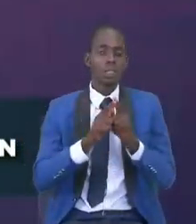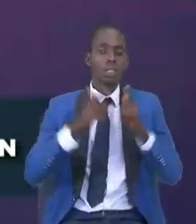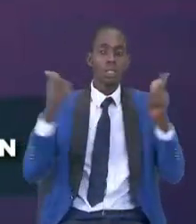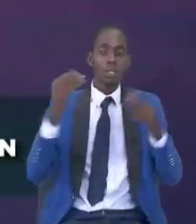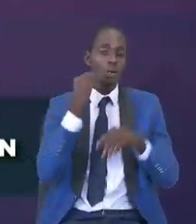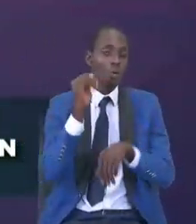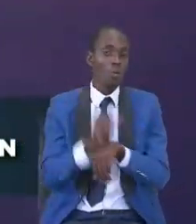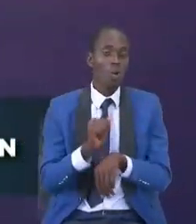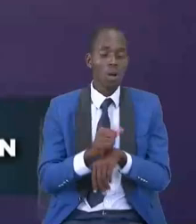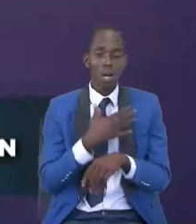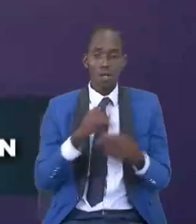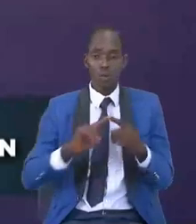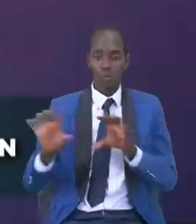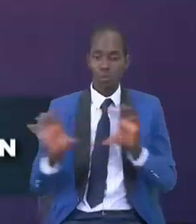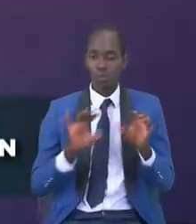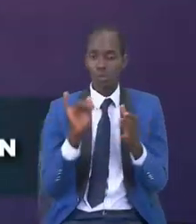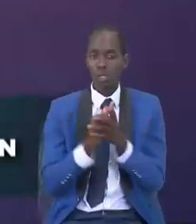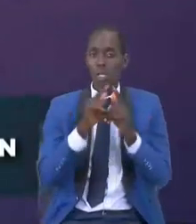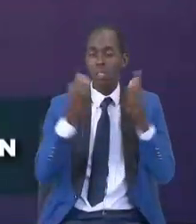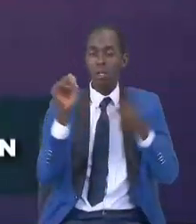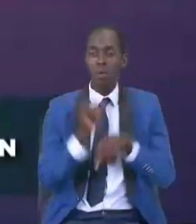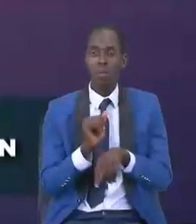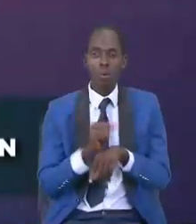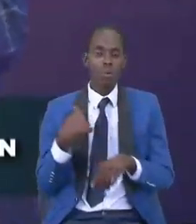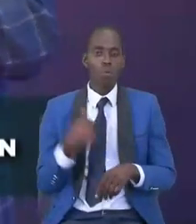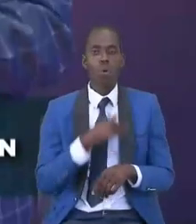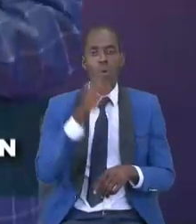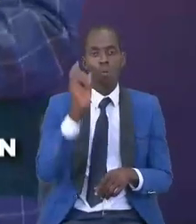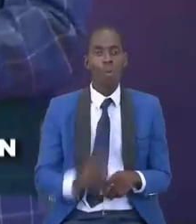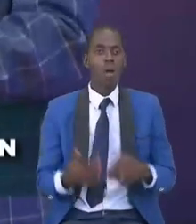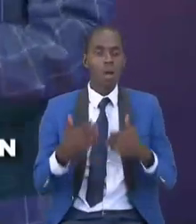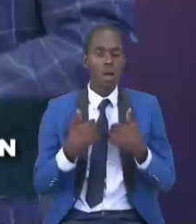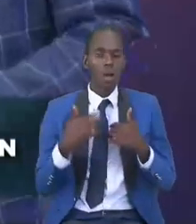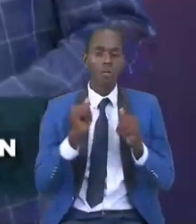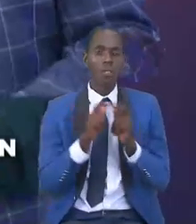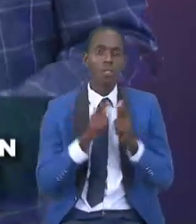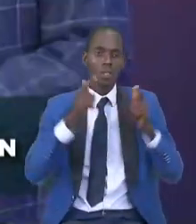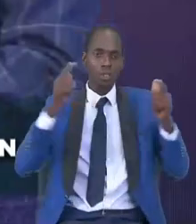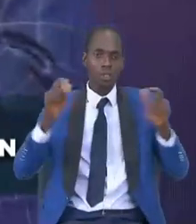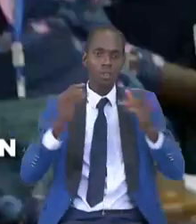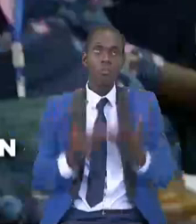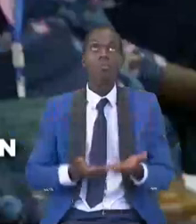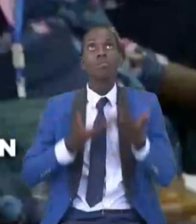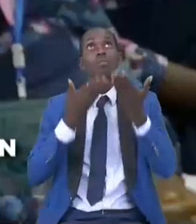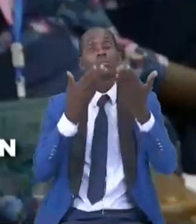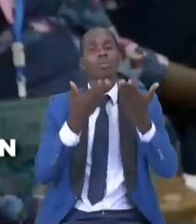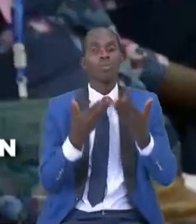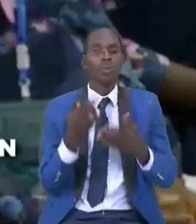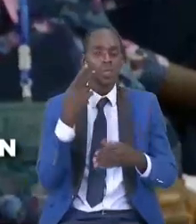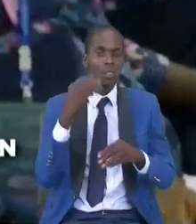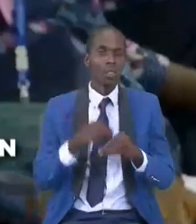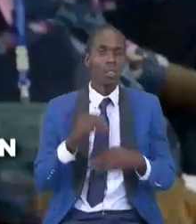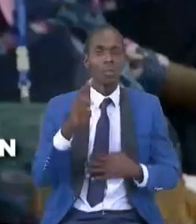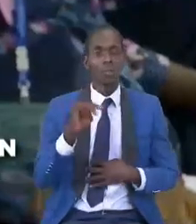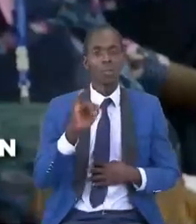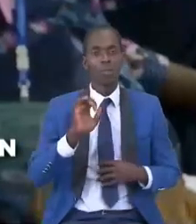grande commission, pour exécuter cette grande commission, nous devons avoir une grande consécration.